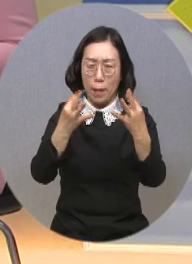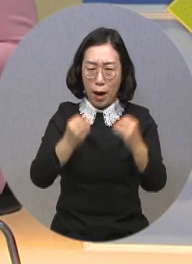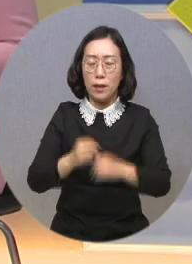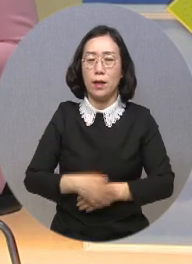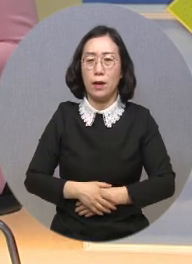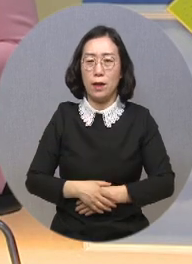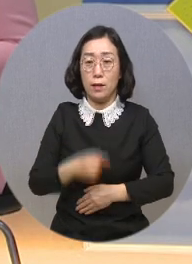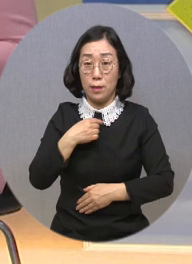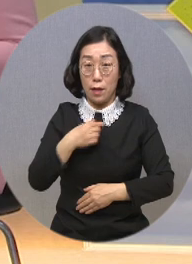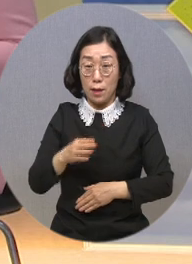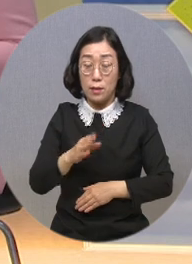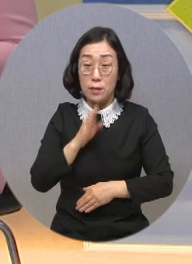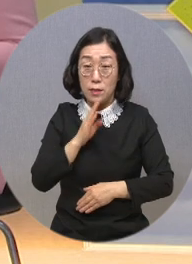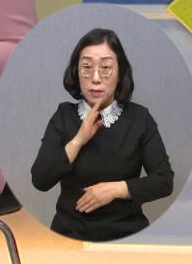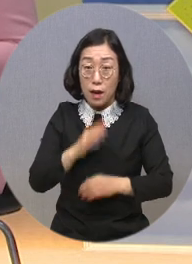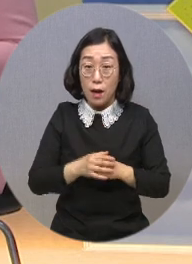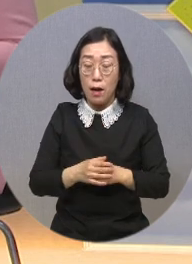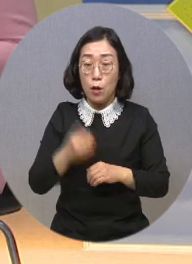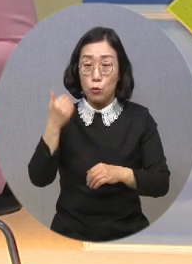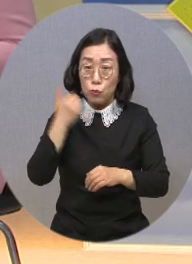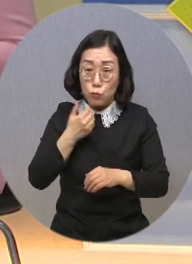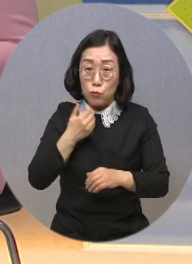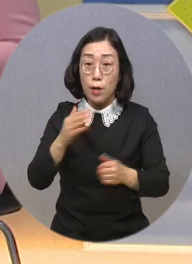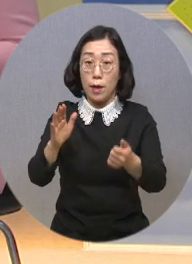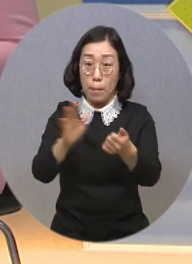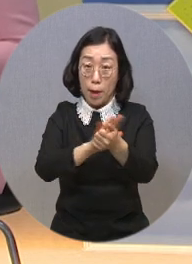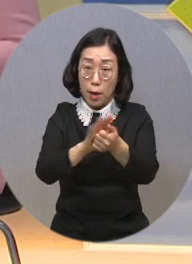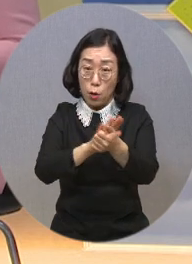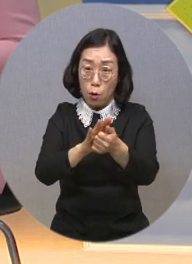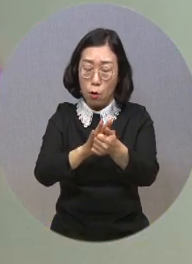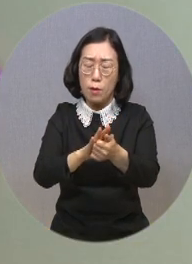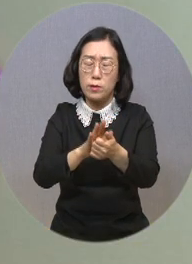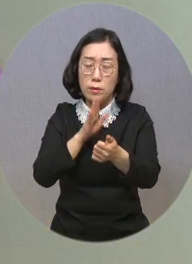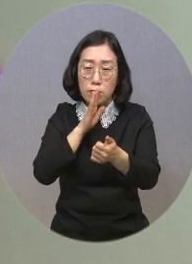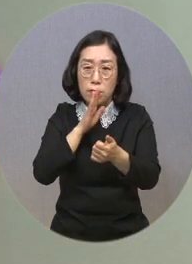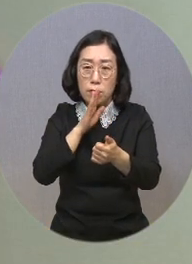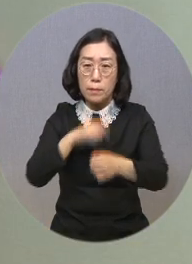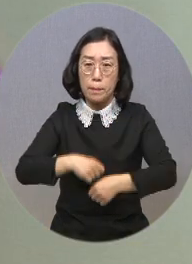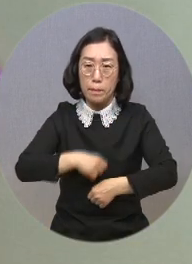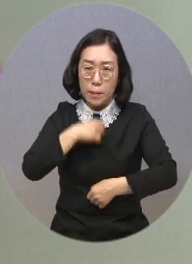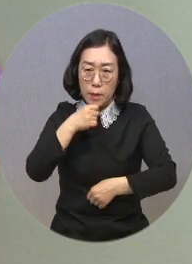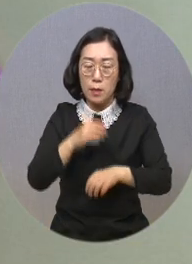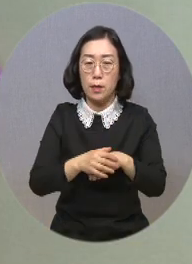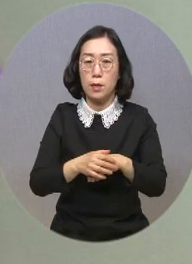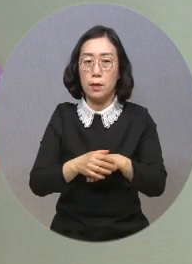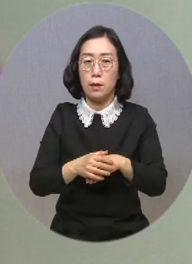왜냐하면 저는 진정성 있게 누군가에게 배려하고 봉사하는데 남들은 색을 많이